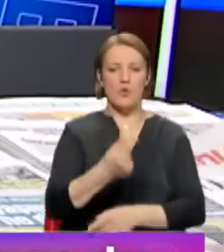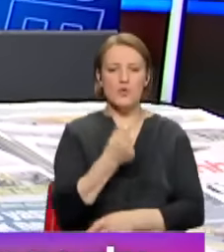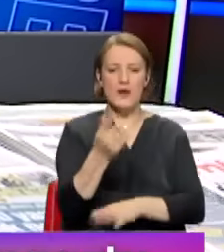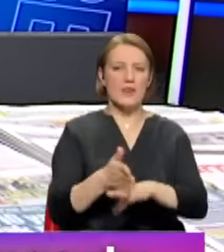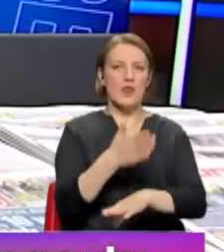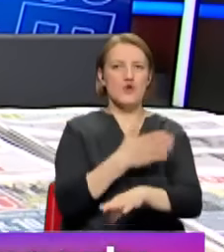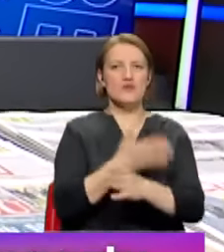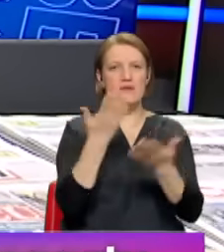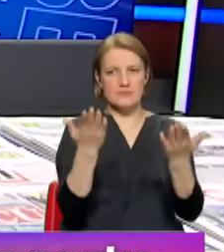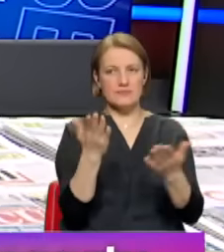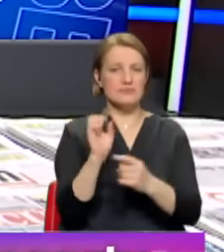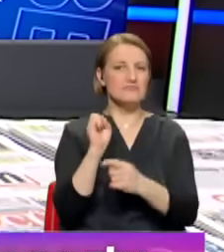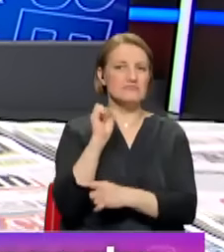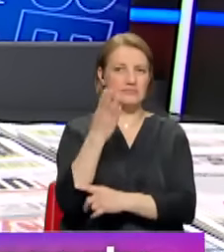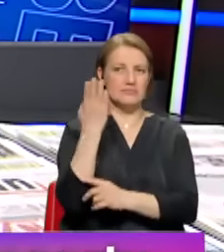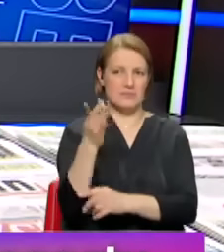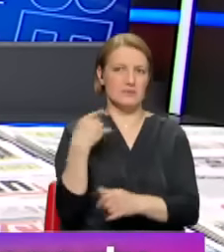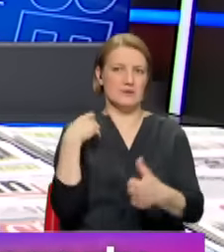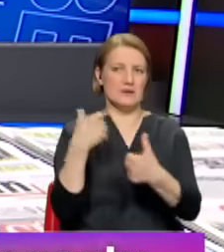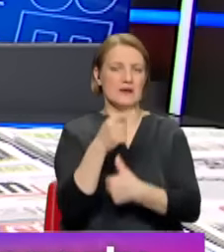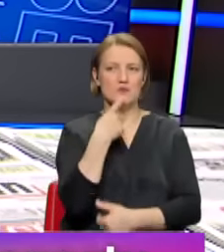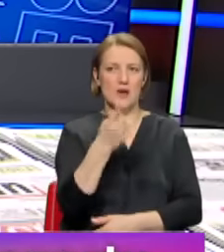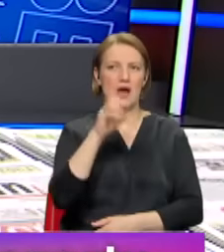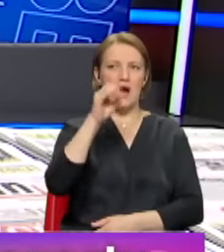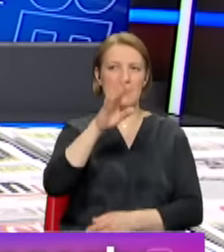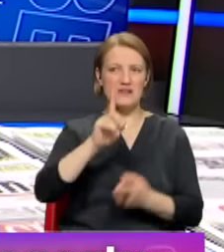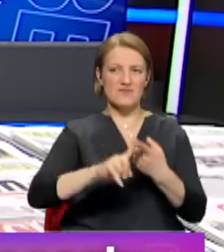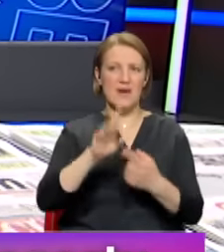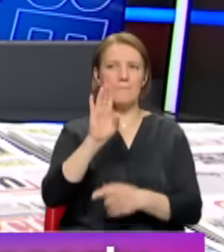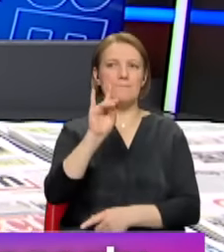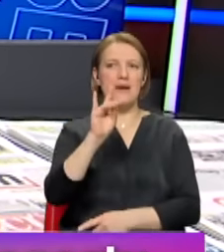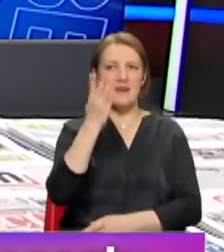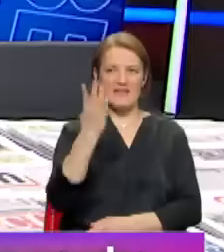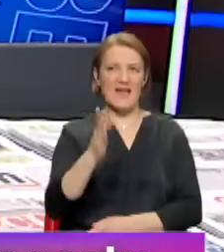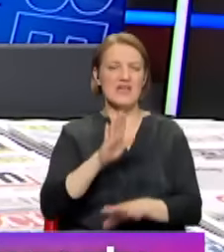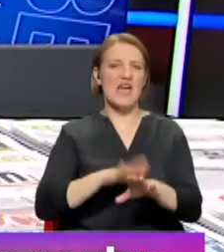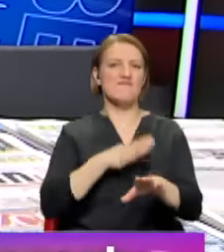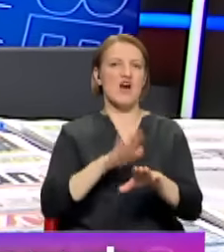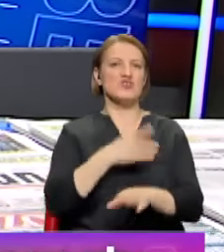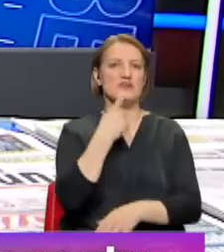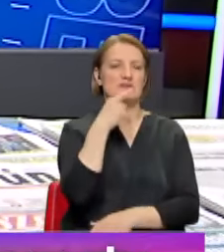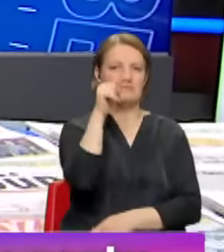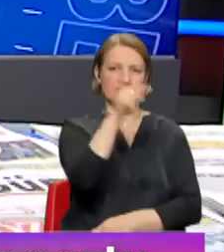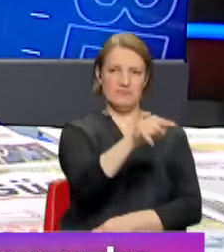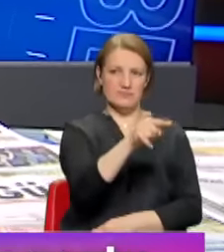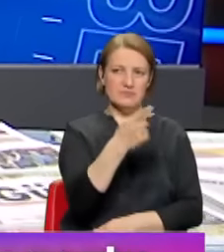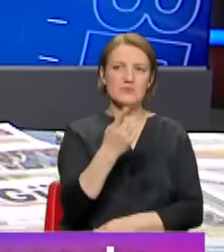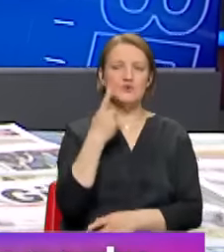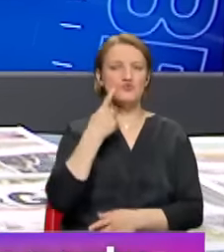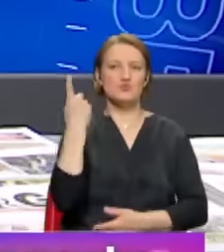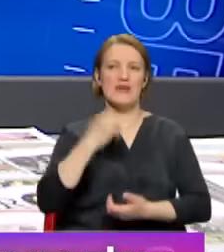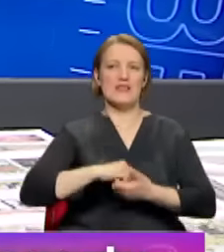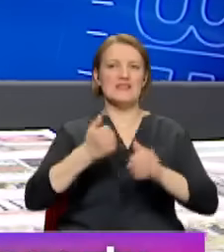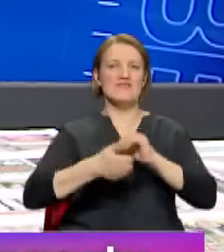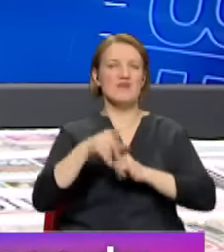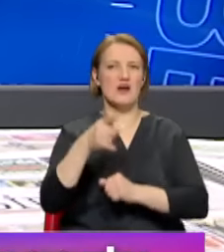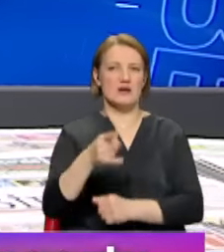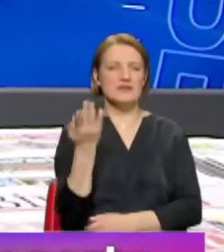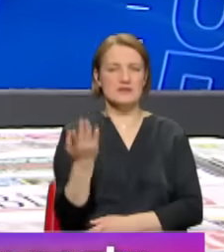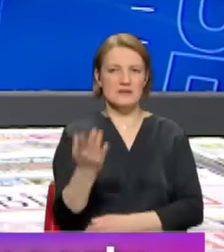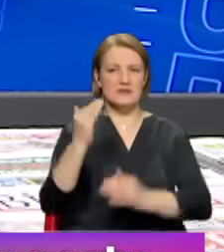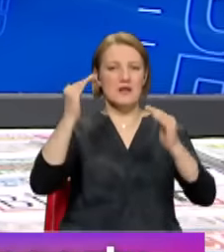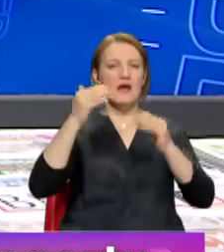önce madem geldi ekranlarınıza bir kez daha söyleyelim. AK Parti ve MHP de yavaş dedi. Cumhur İttifakı'nın fire verdiğini görüyoruz.